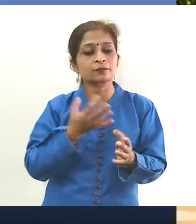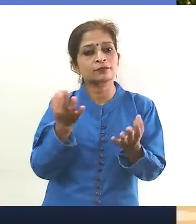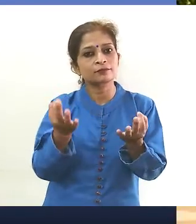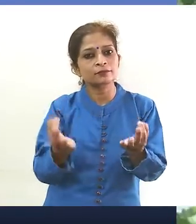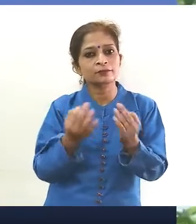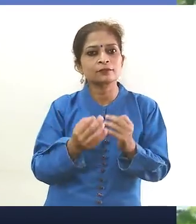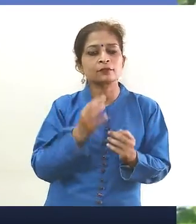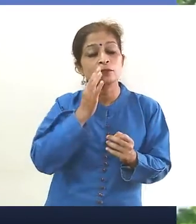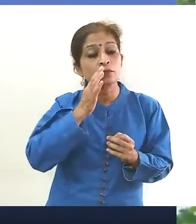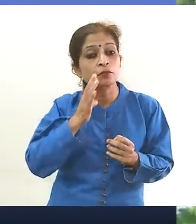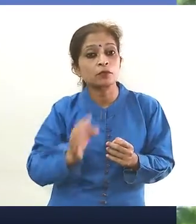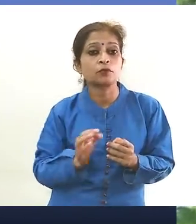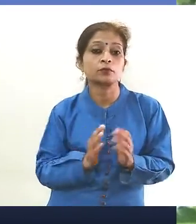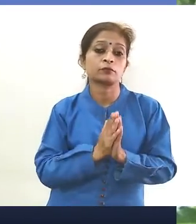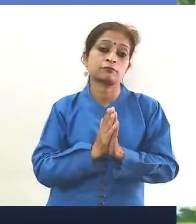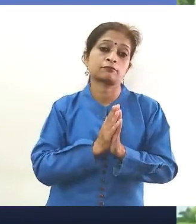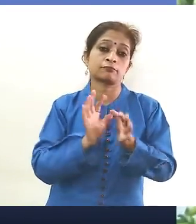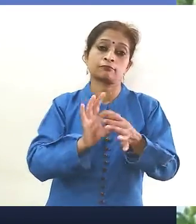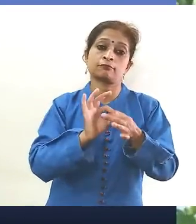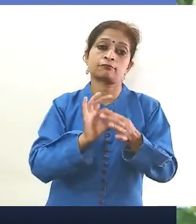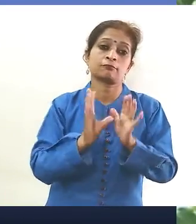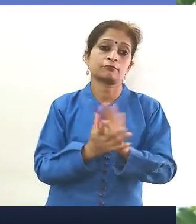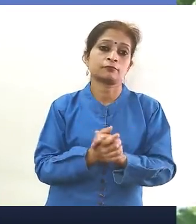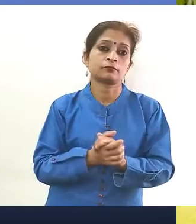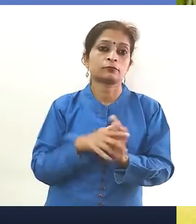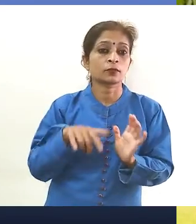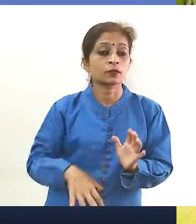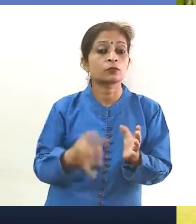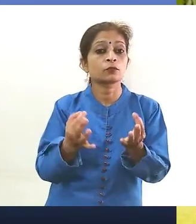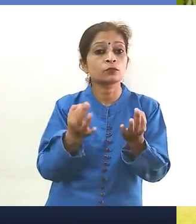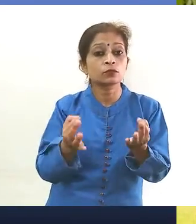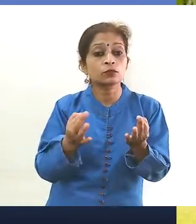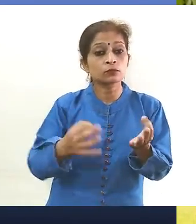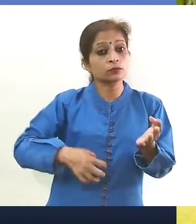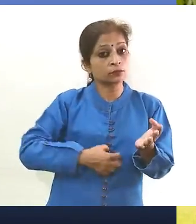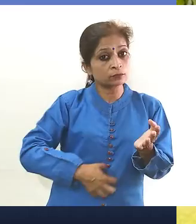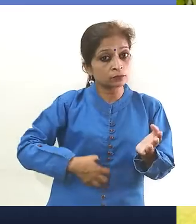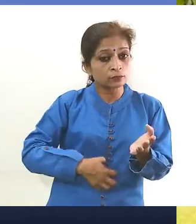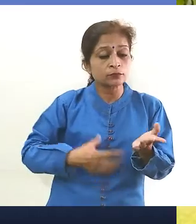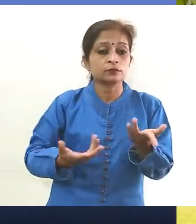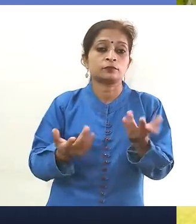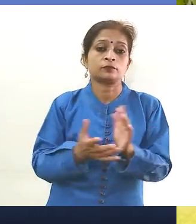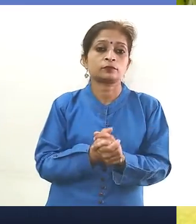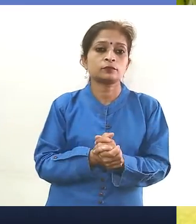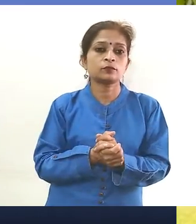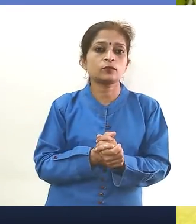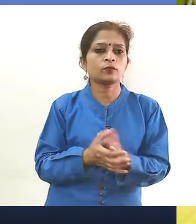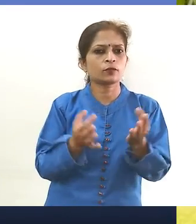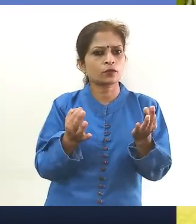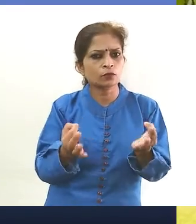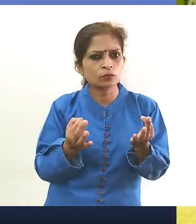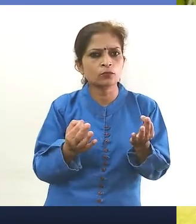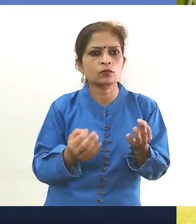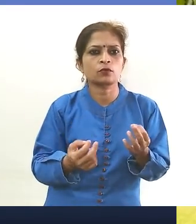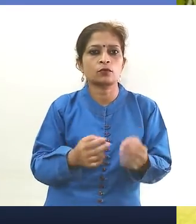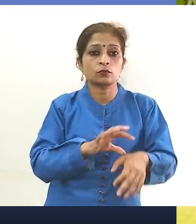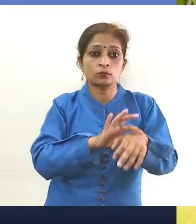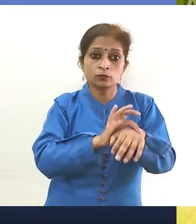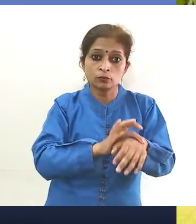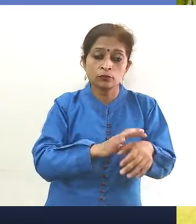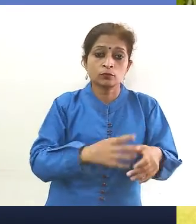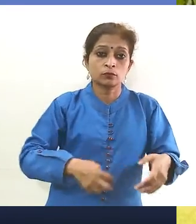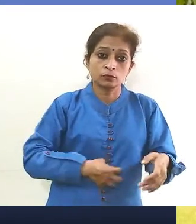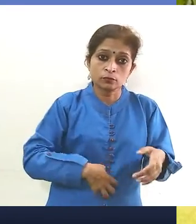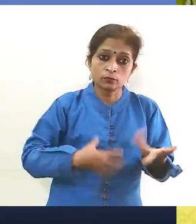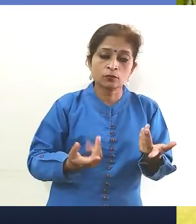योग एक महामंत्र है। योग एक विज्ञान है, ये चिकित्सा विज्ञान भी है,